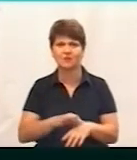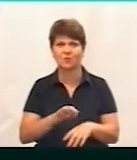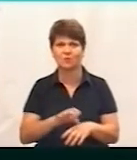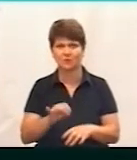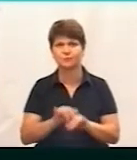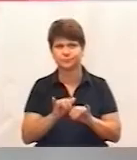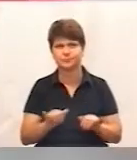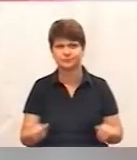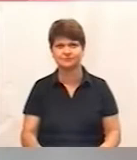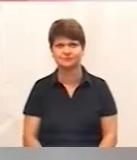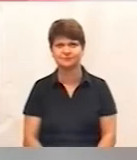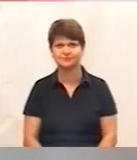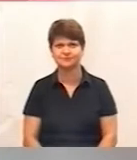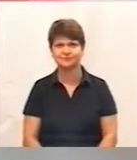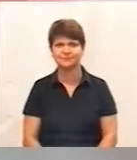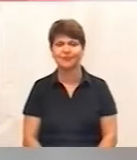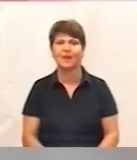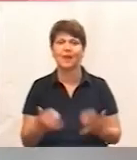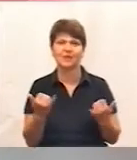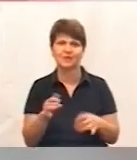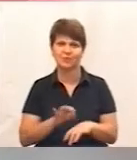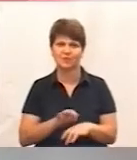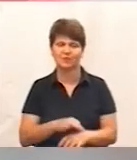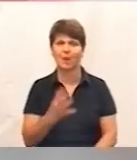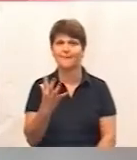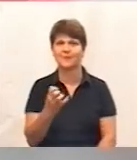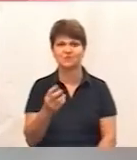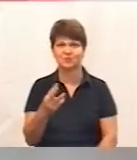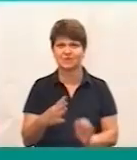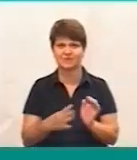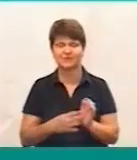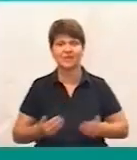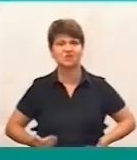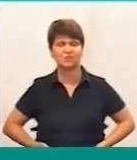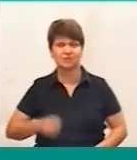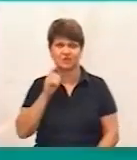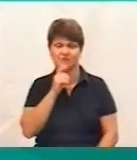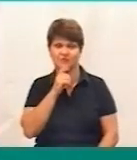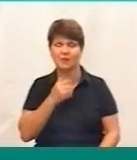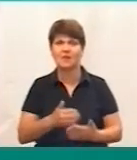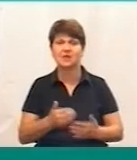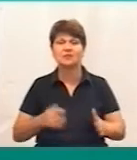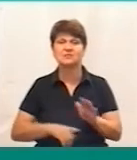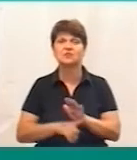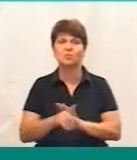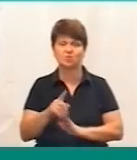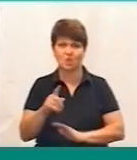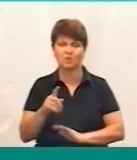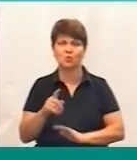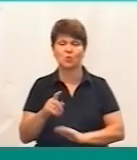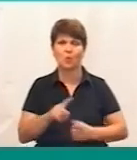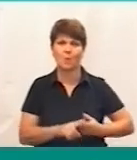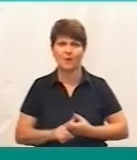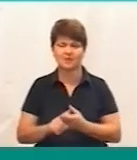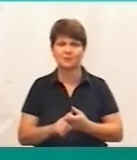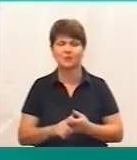понасівали. На тепер хворіє 539 жителів Вінниччини. З початку пандемії майже півтори тисячі